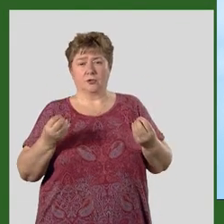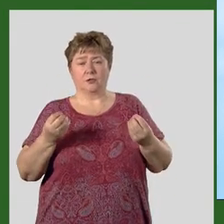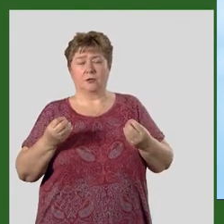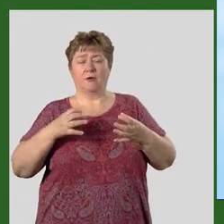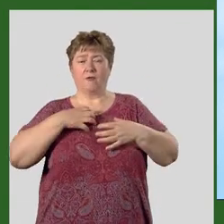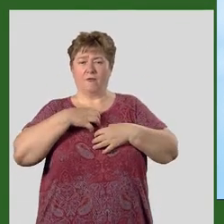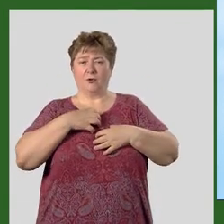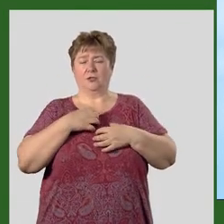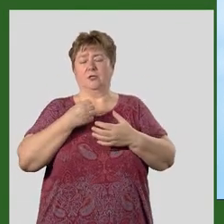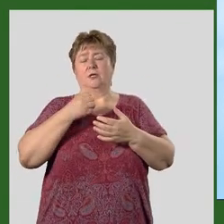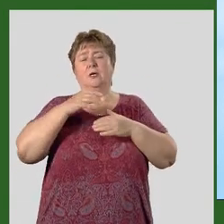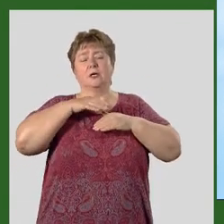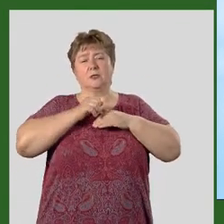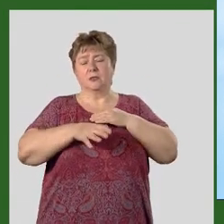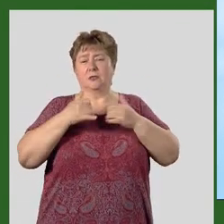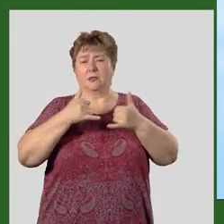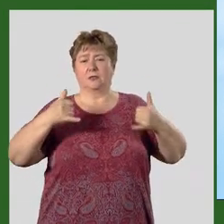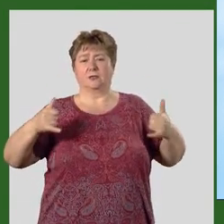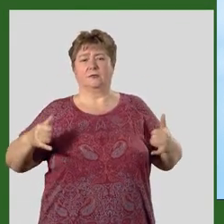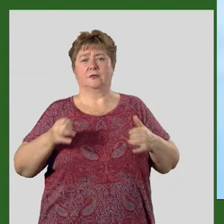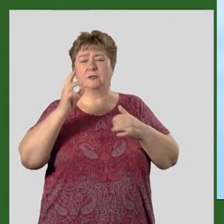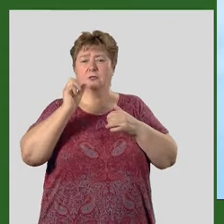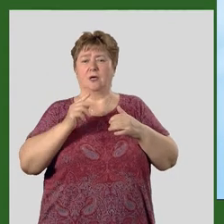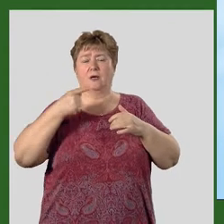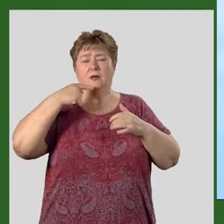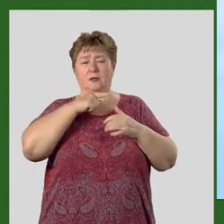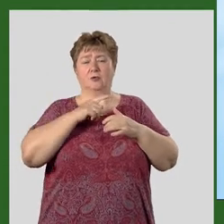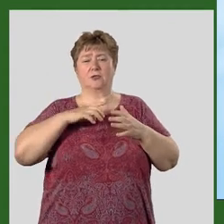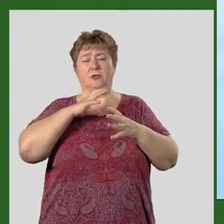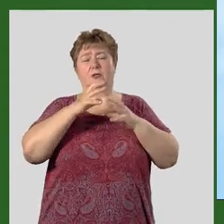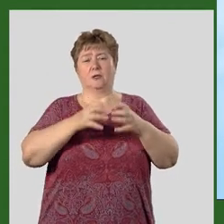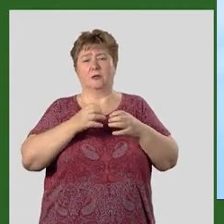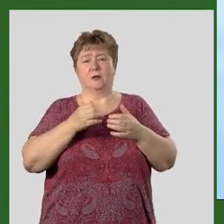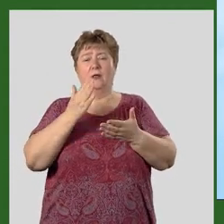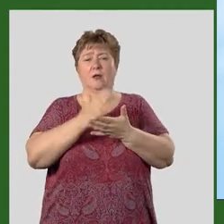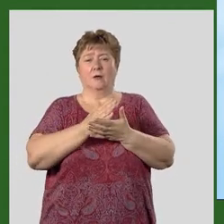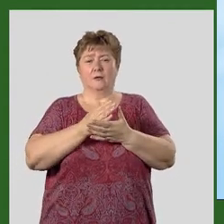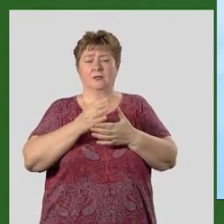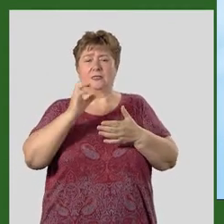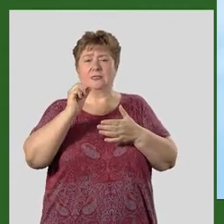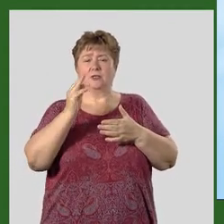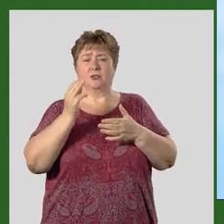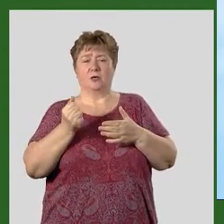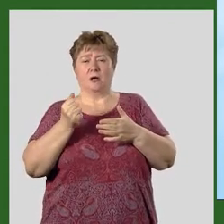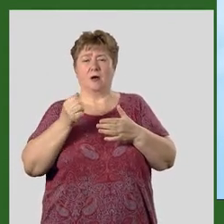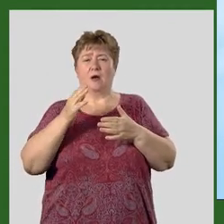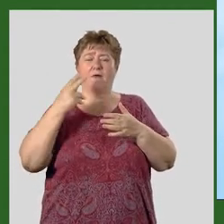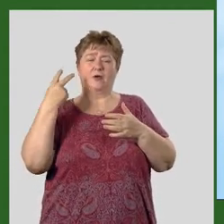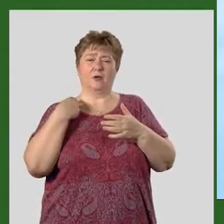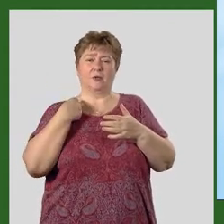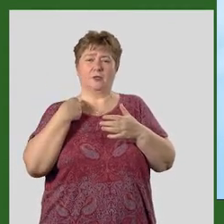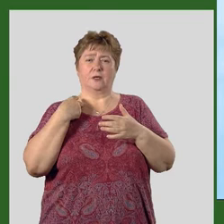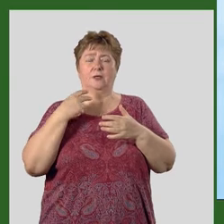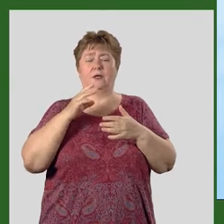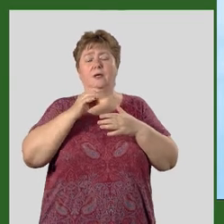день важнейшие центры развития социально-экономической географии находятся в США,